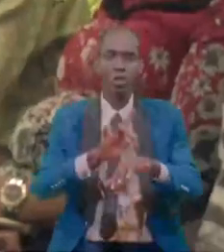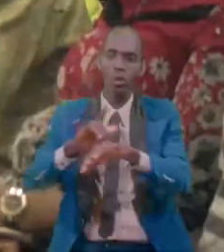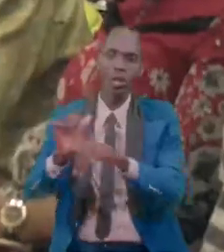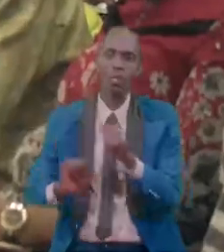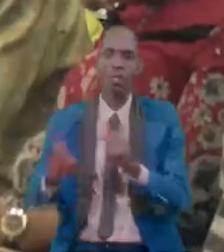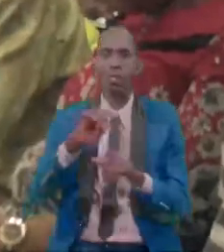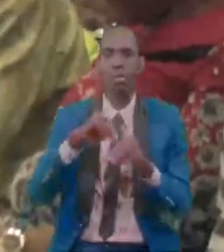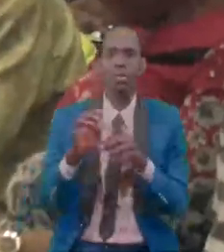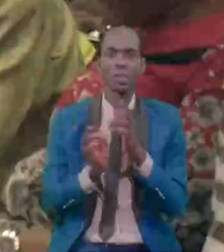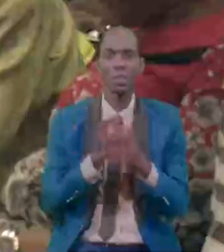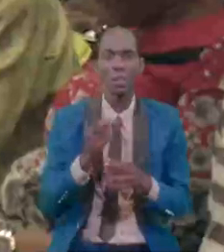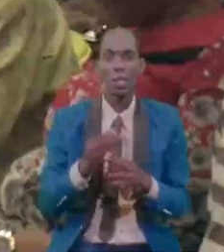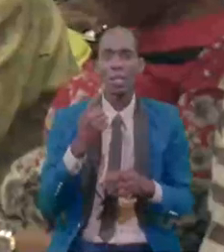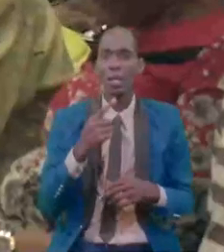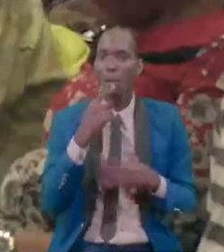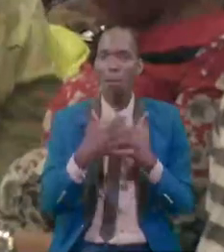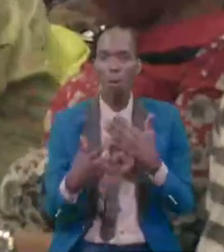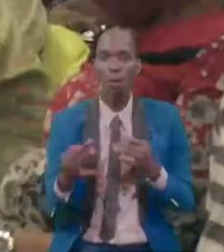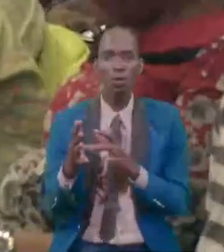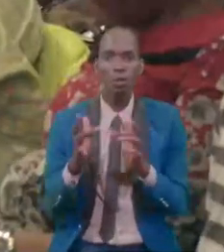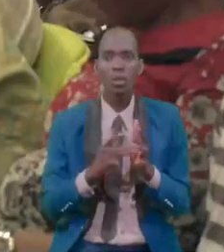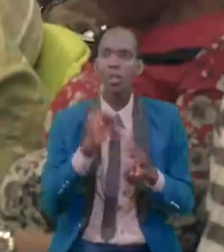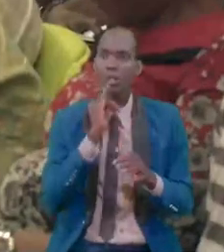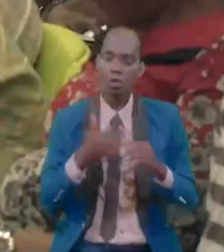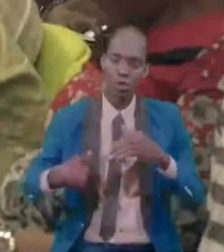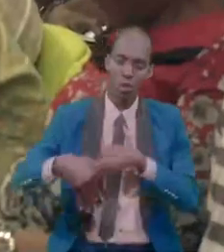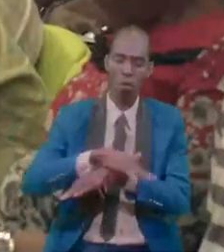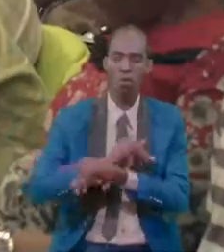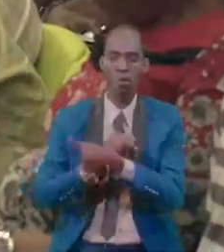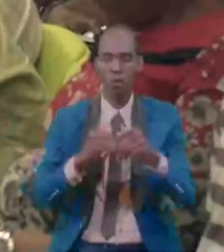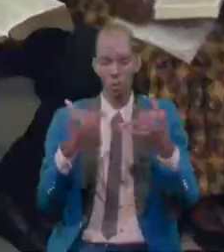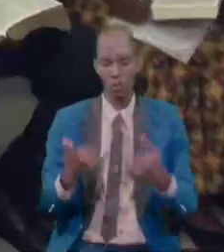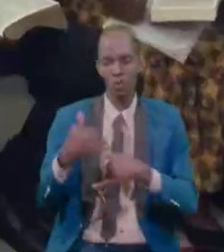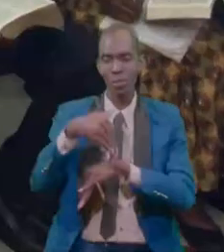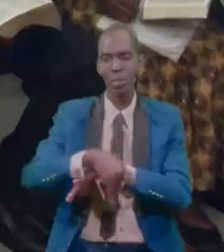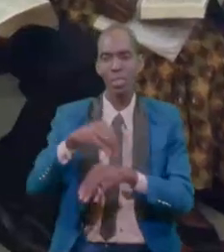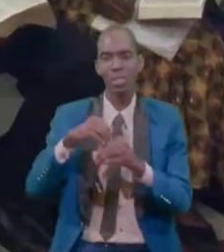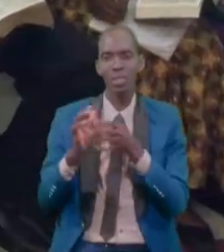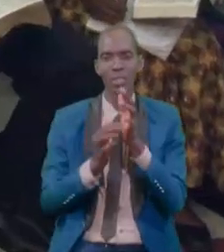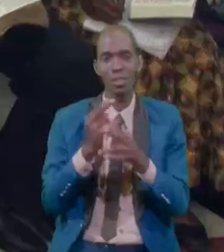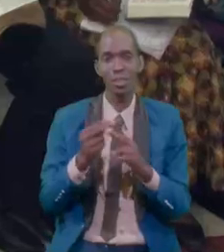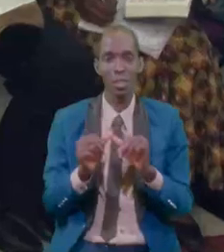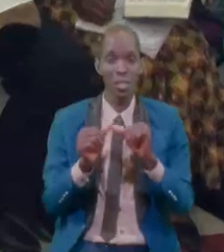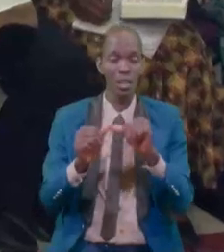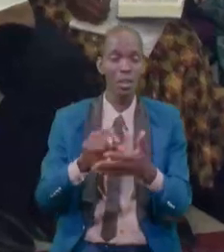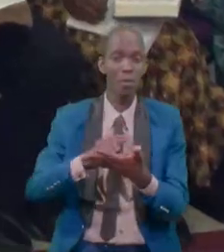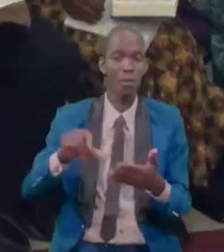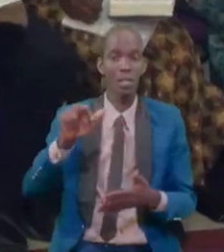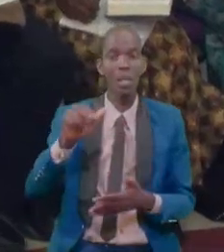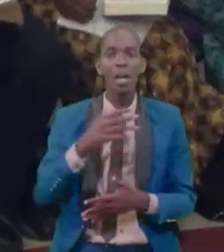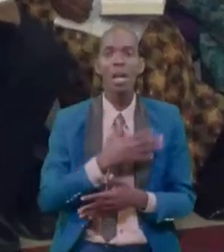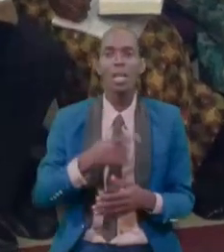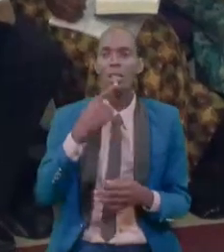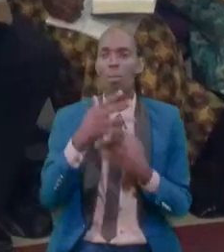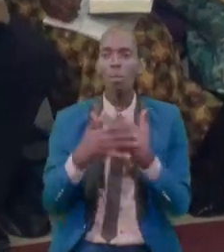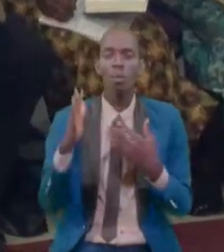atteint là-bas. Et le sang de Jésus vous couvre ce soir. Et verset 13 dit, le